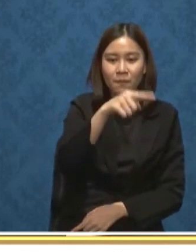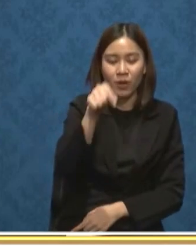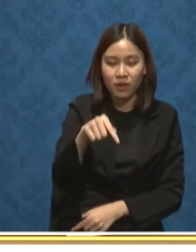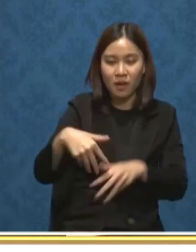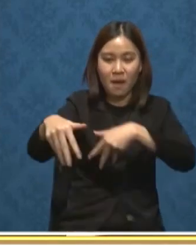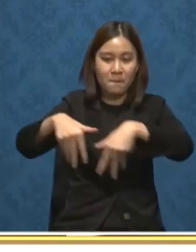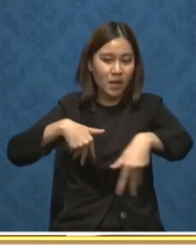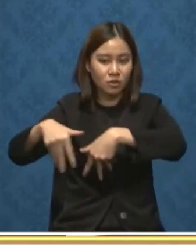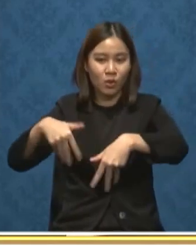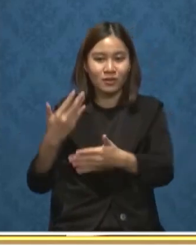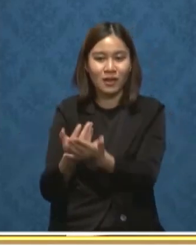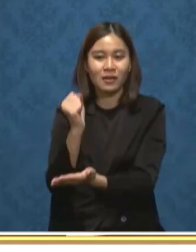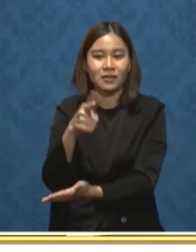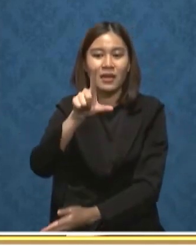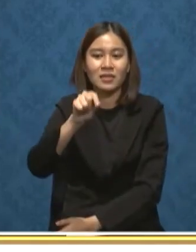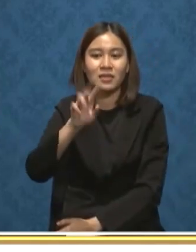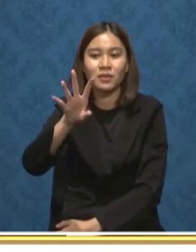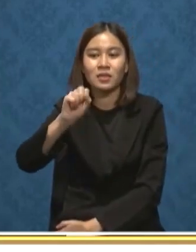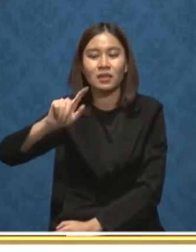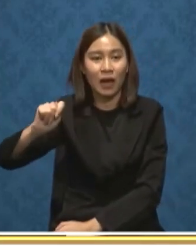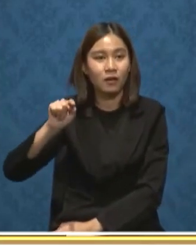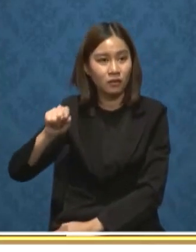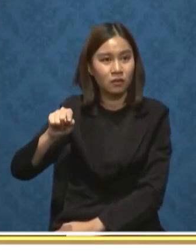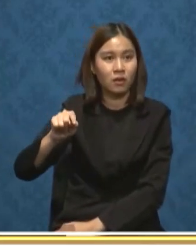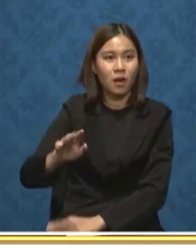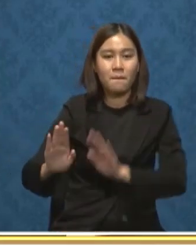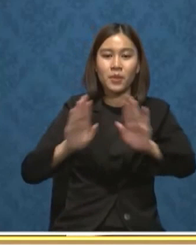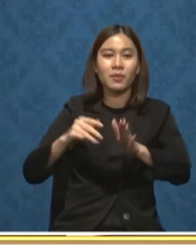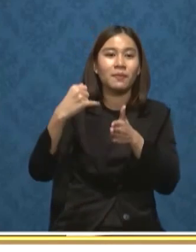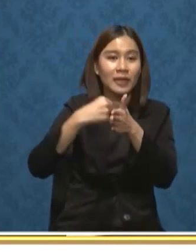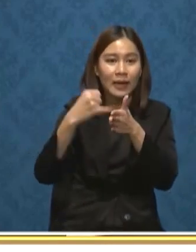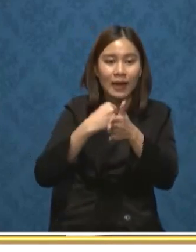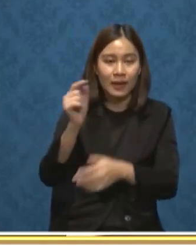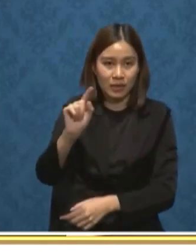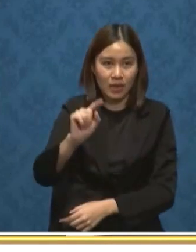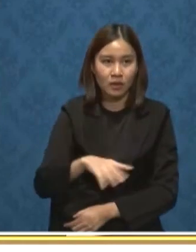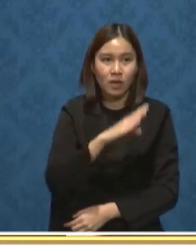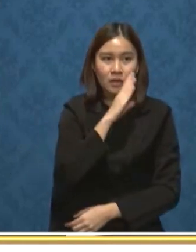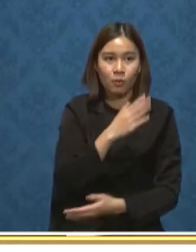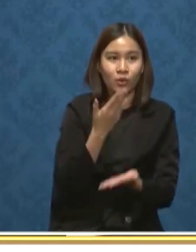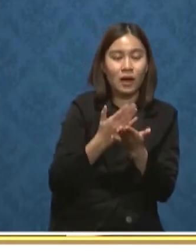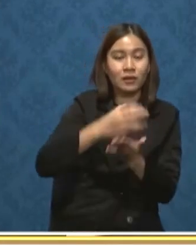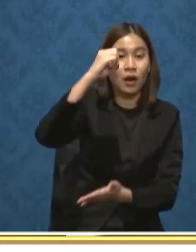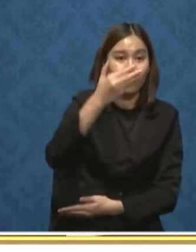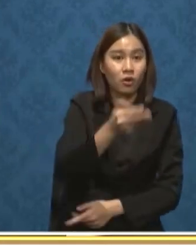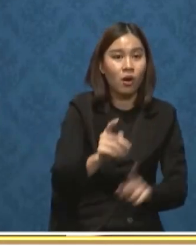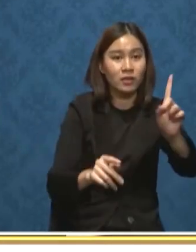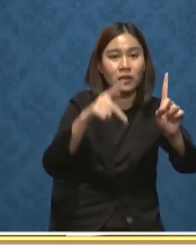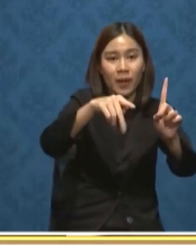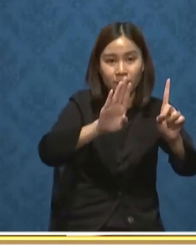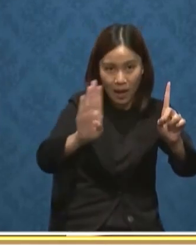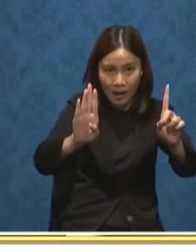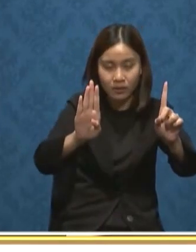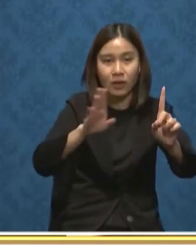ตัชาชทตจ่ายแค 24 สตาร์ถ้เกิดข้ไของท่าน 1,000 บาท